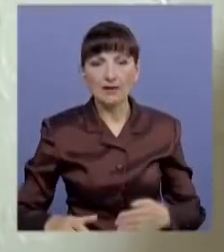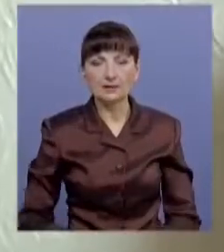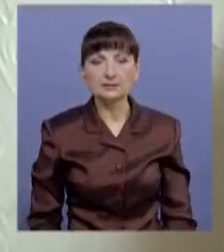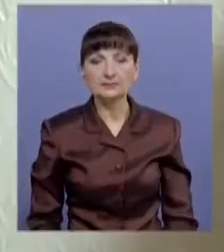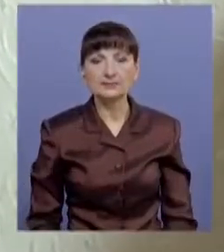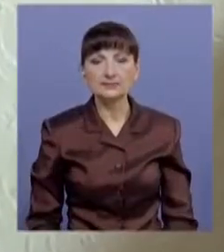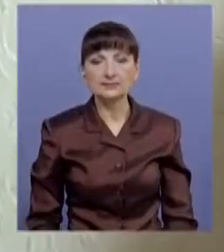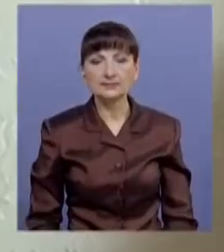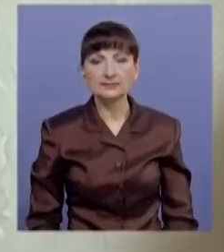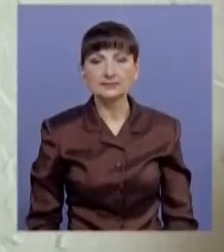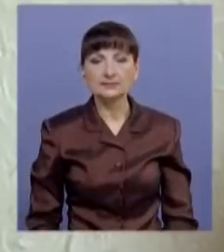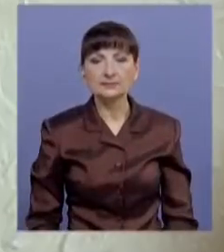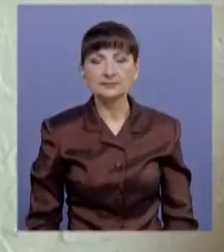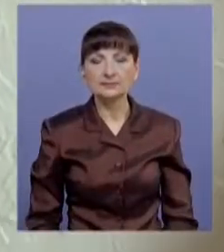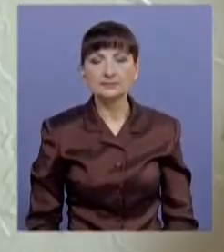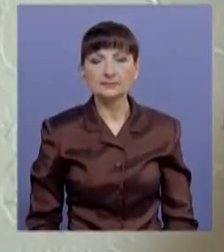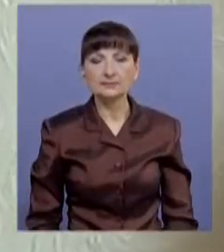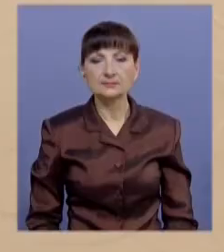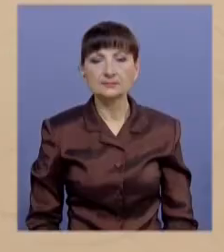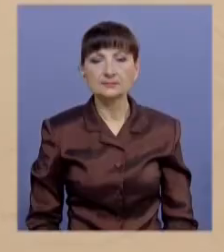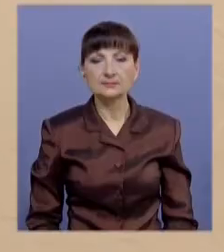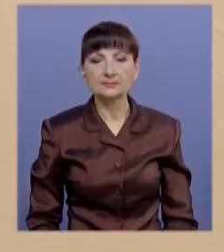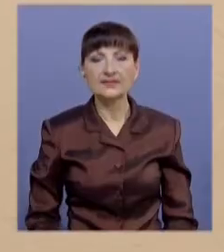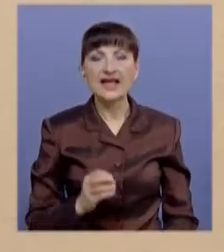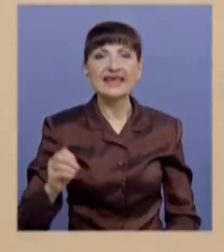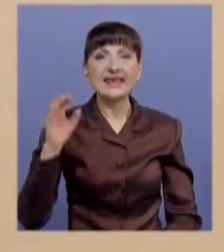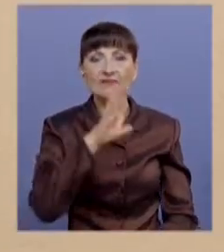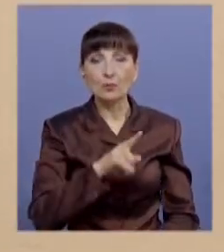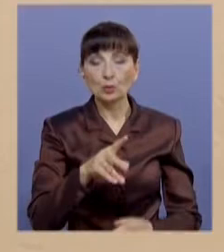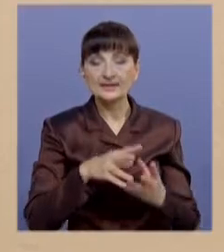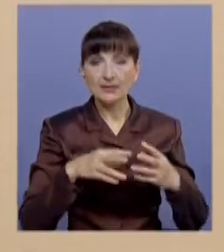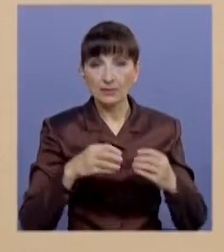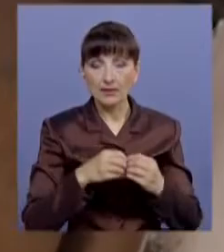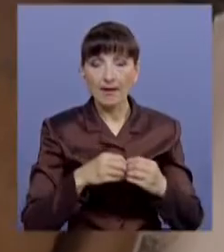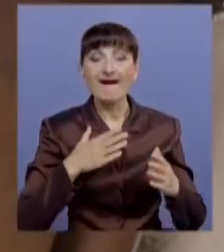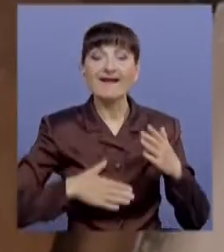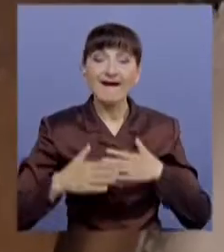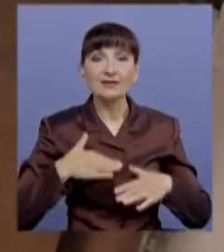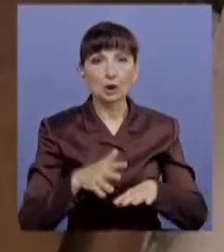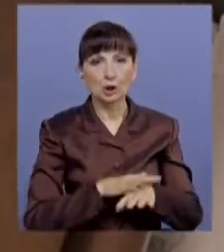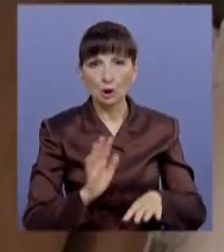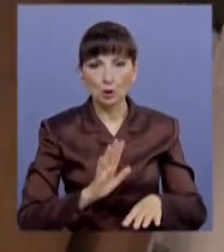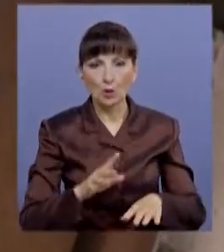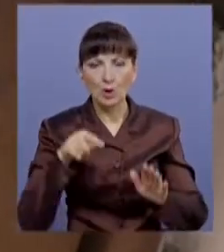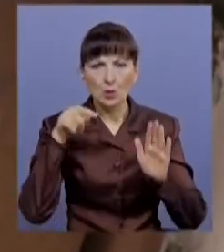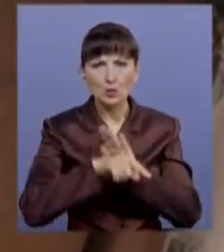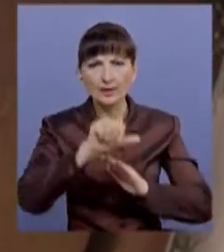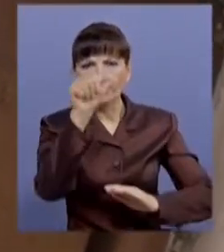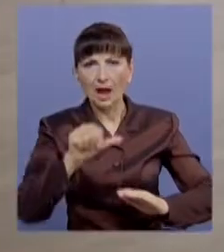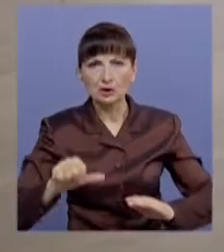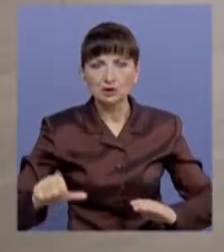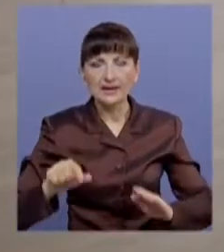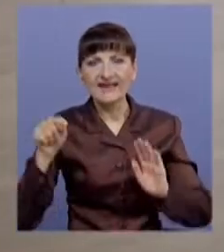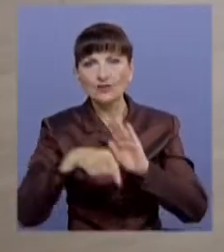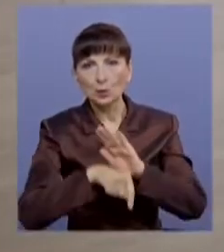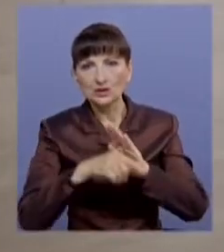И осыдан басталды болы трещиналардың бәрі. Евроремонту семья Бибигуль-Дармыш радовалась недолго. Глубокие трещины появились и снаружи,